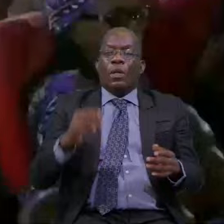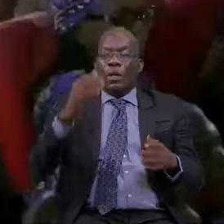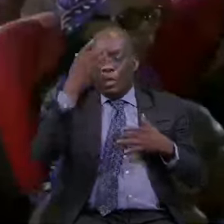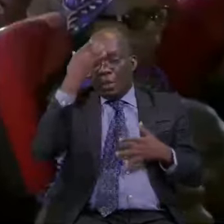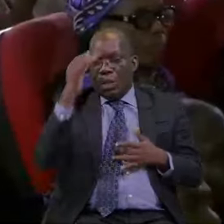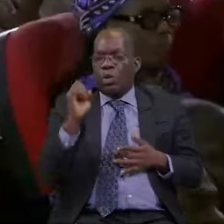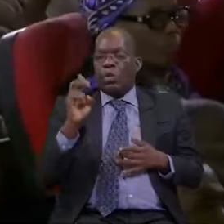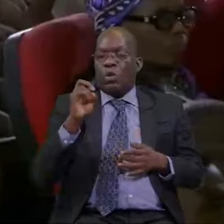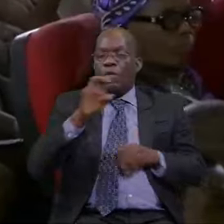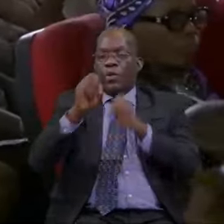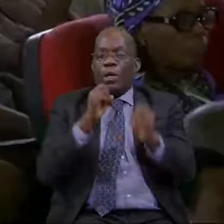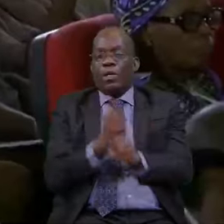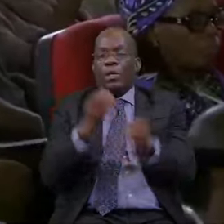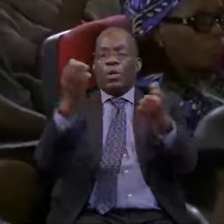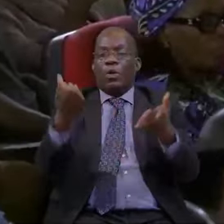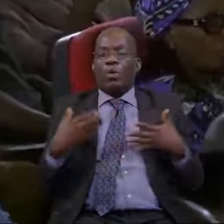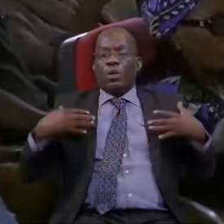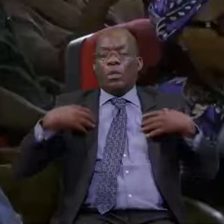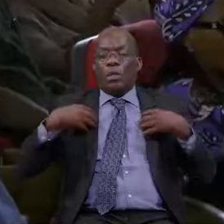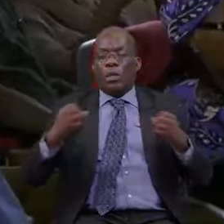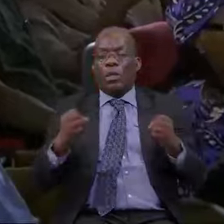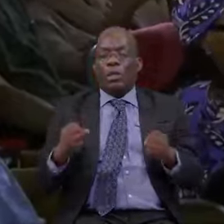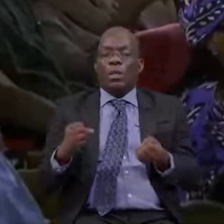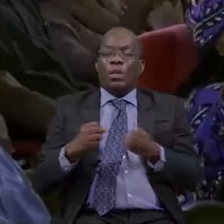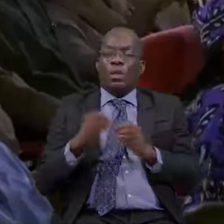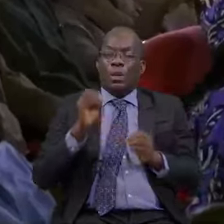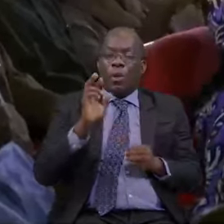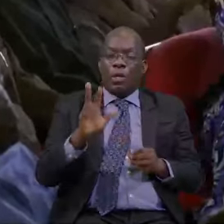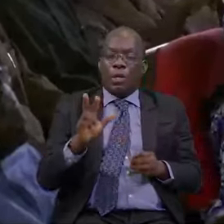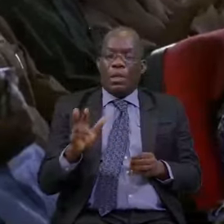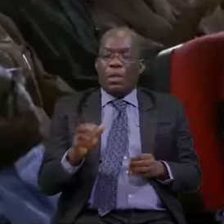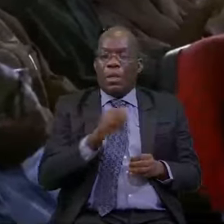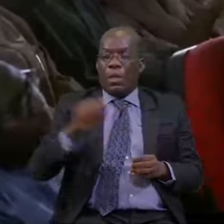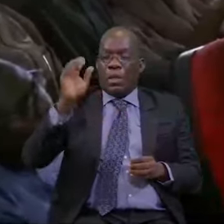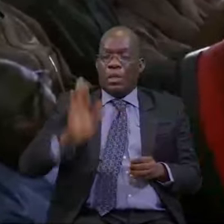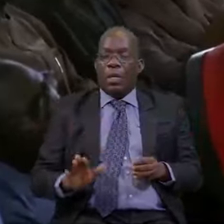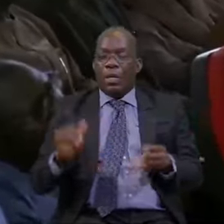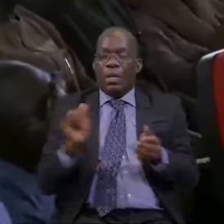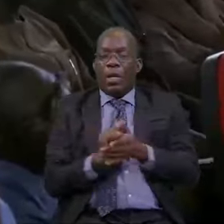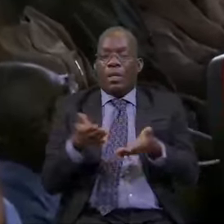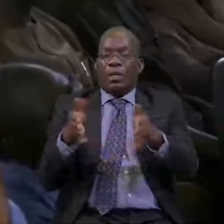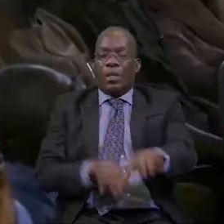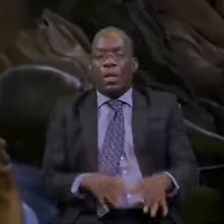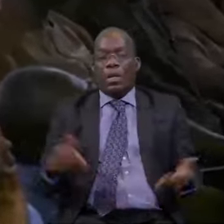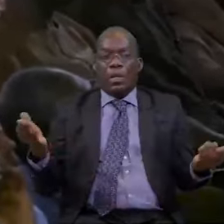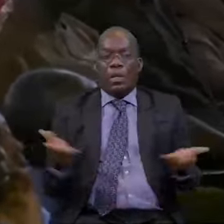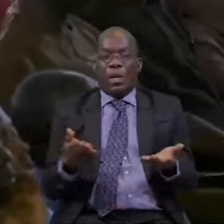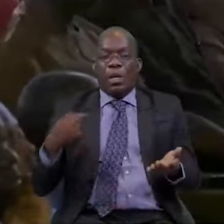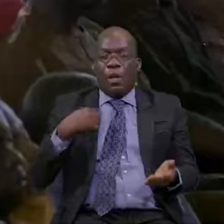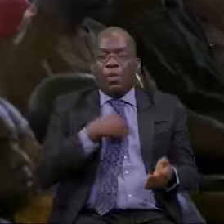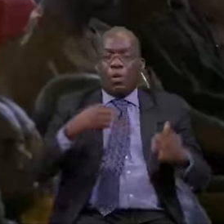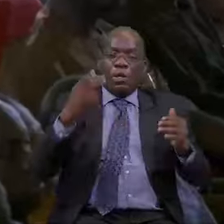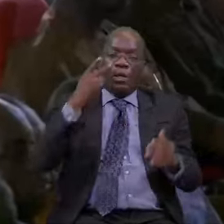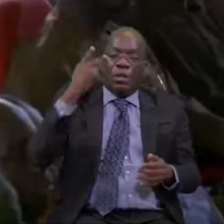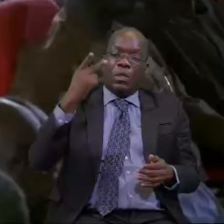pendant 12 ans voudrait être guérie. 3, un enfant était réellement mort. Et ici, nous